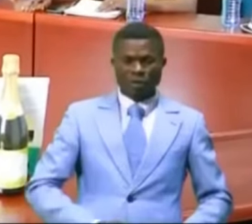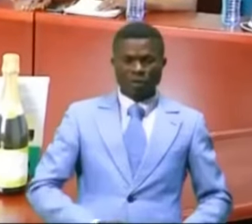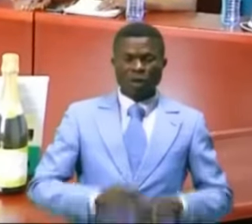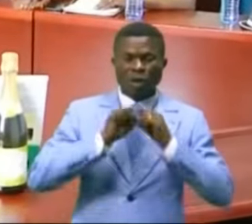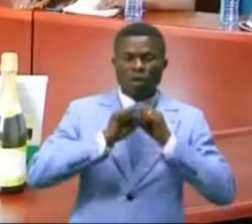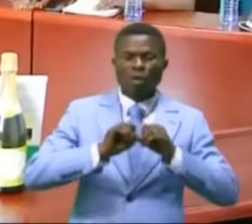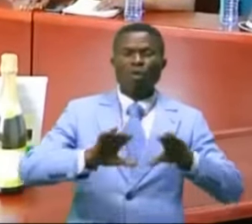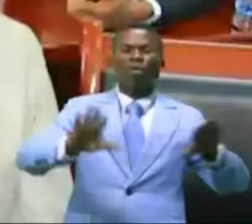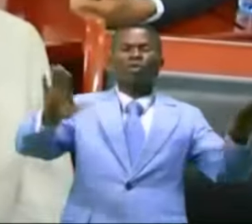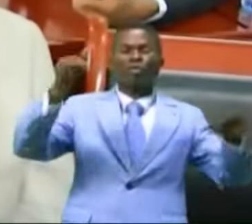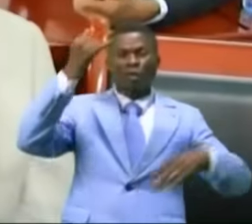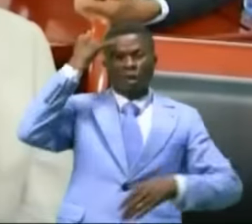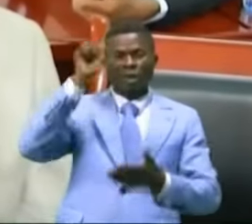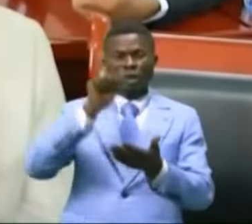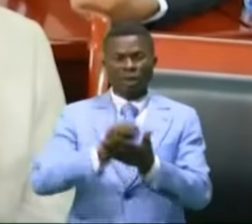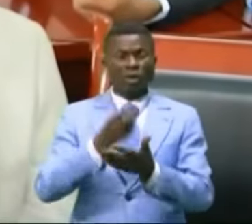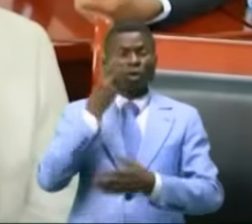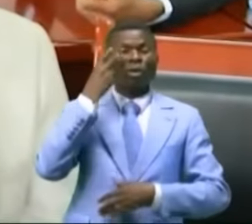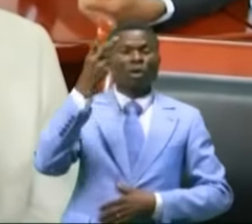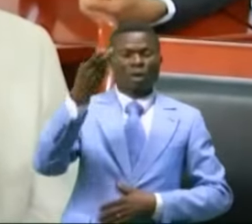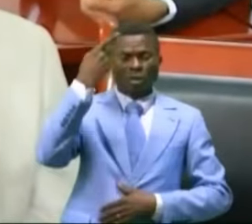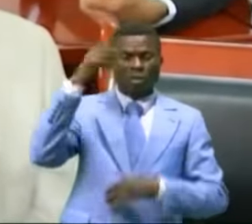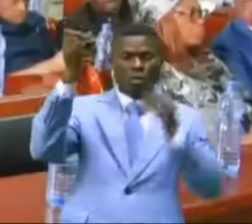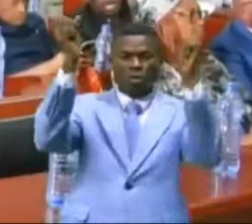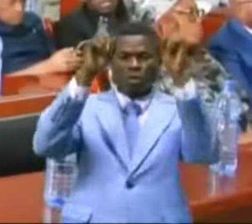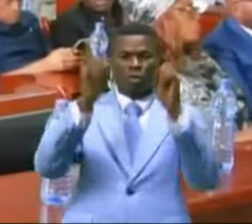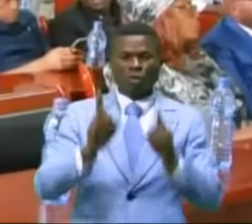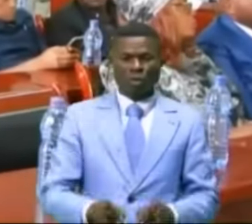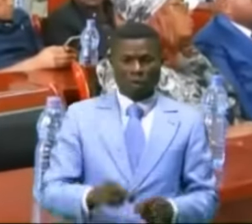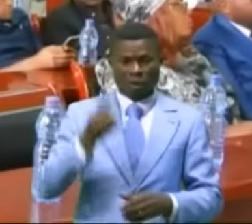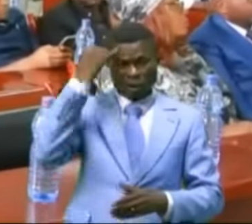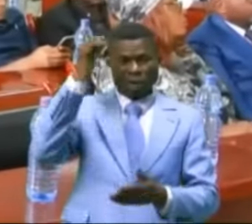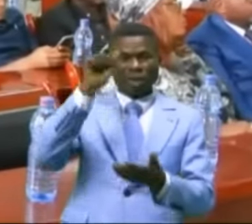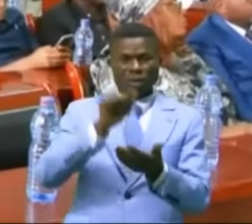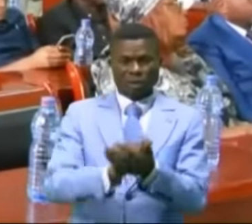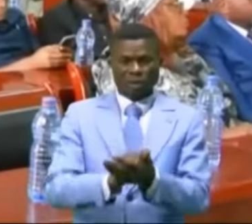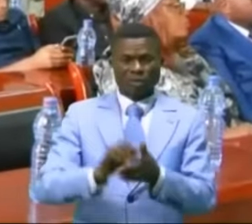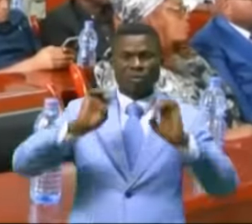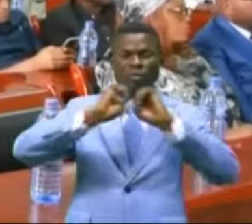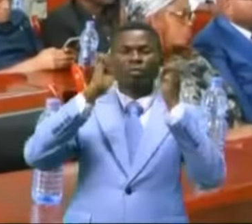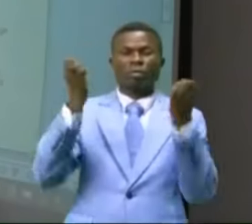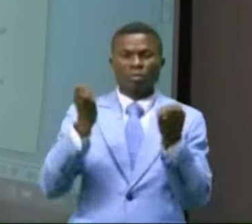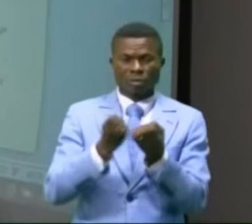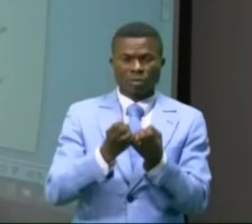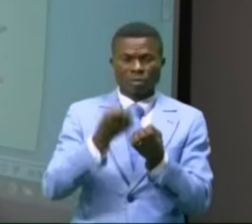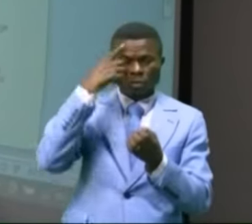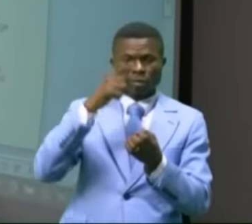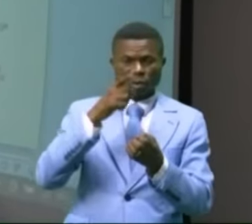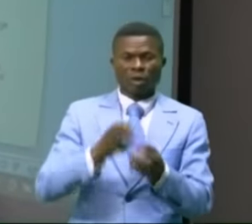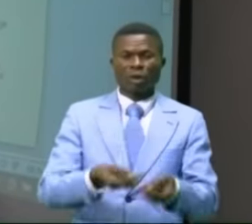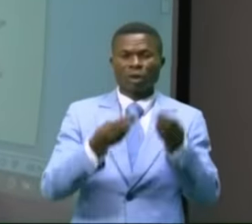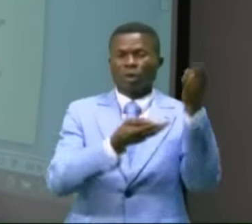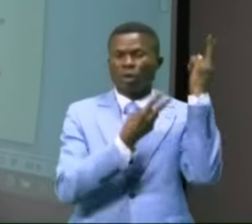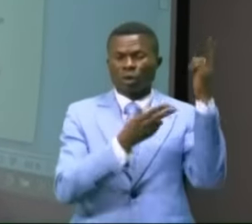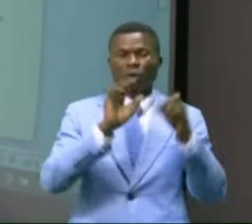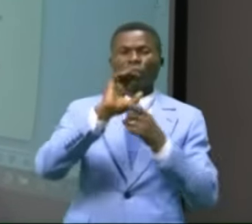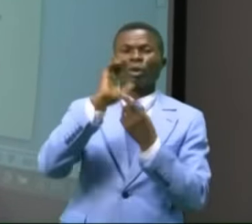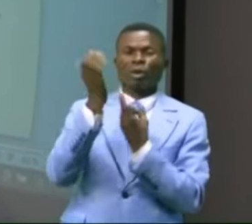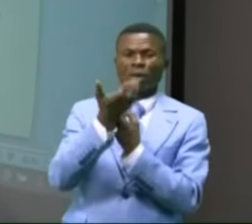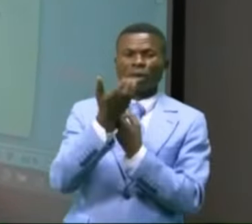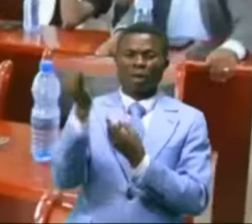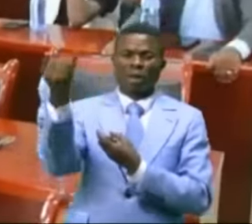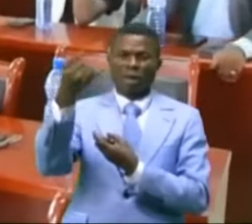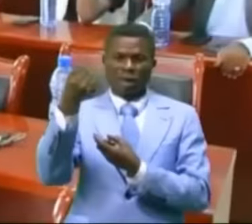vulgariser sa pensée et sa vision pour l'Afrique. C'est dans cette logique que l'entreprise pour la mise en valeur de la culture, art